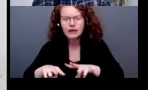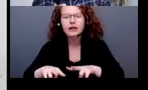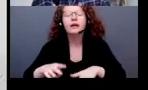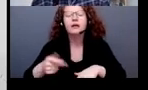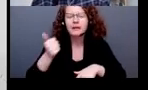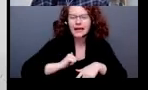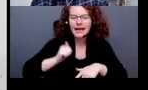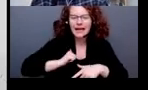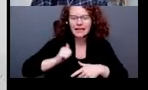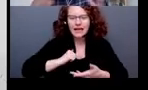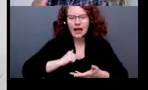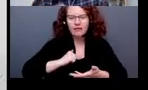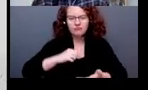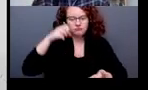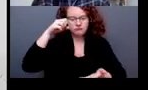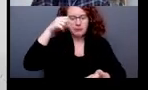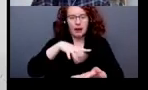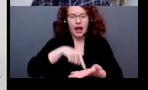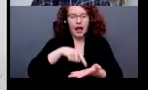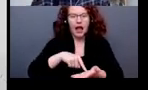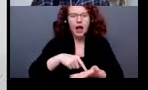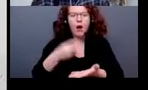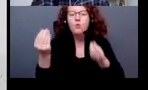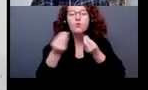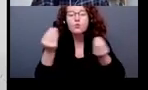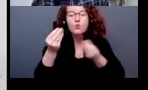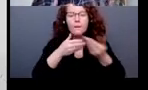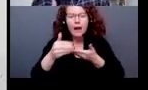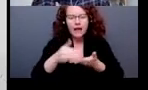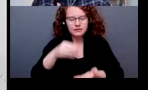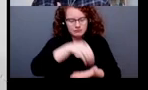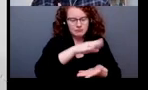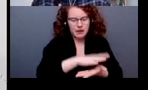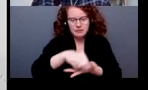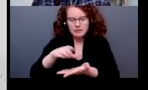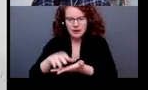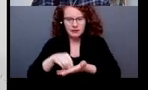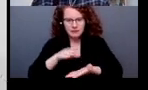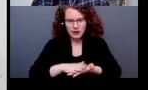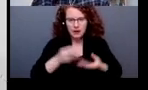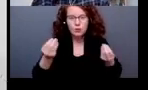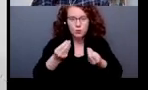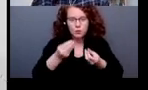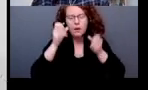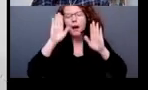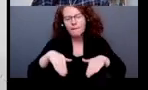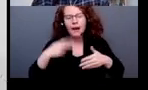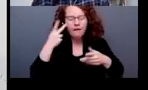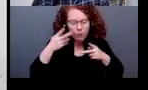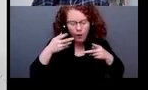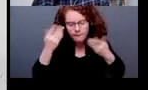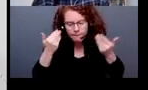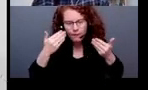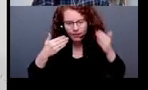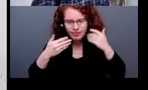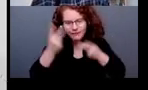d'essayer de les cartographier pour avoir une idée un petit peu de où les trouver pour ensuite pouvoir les visiter.